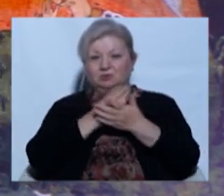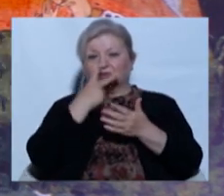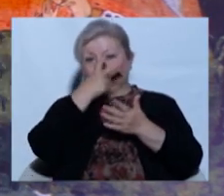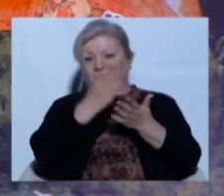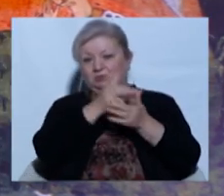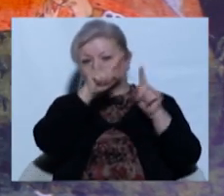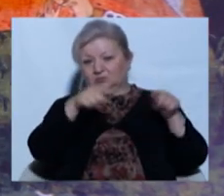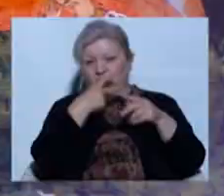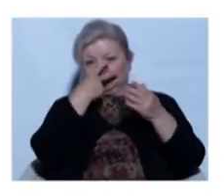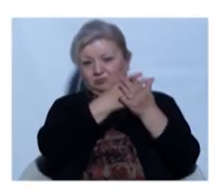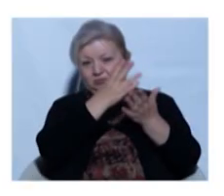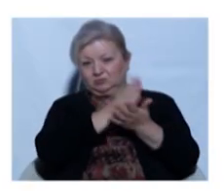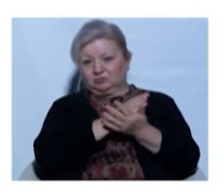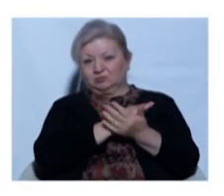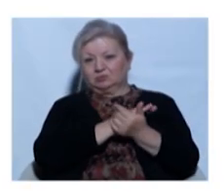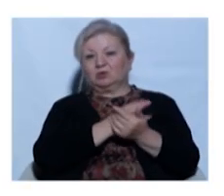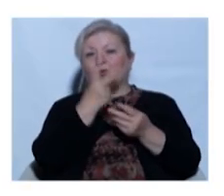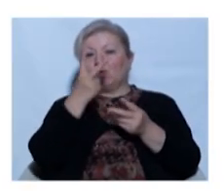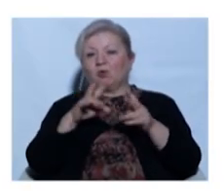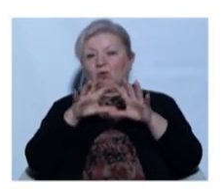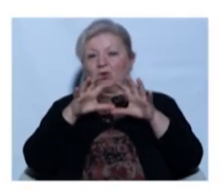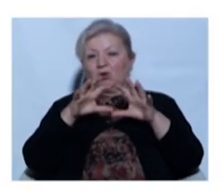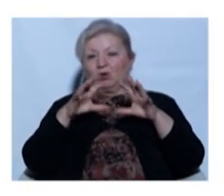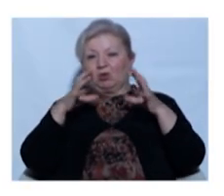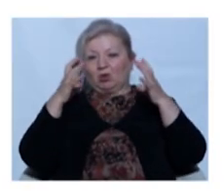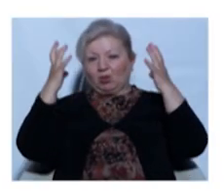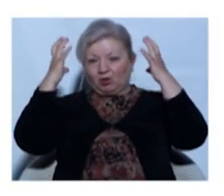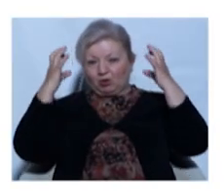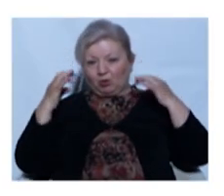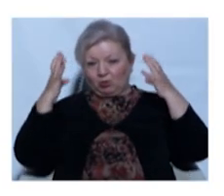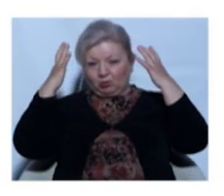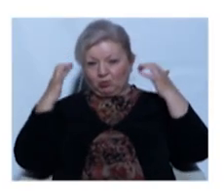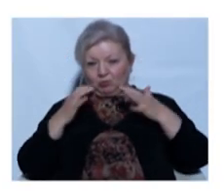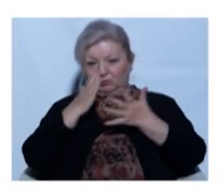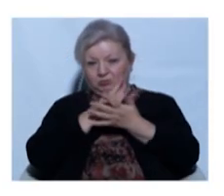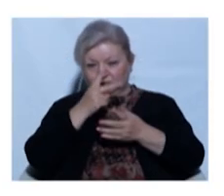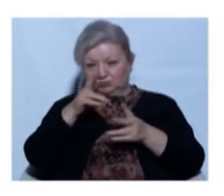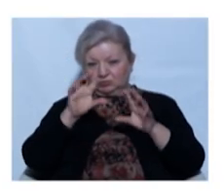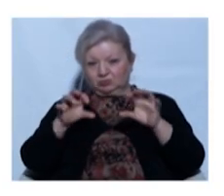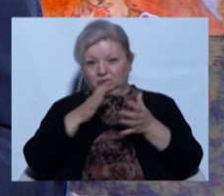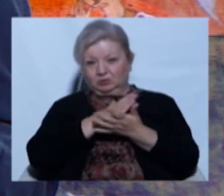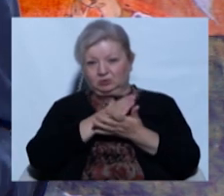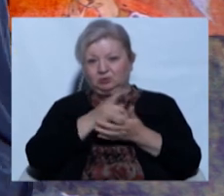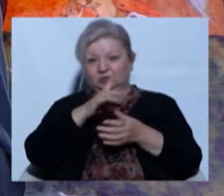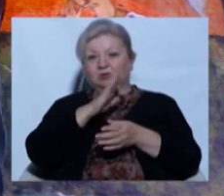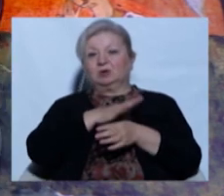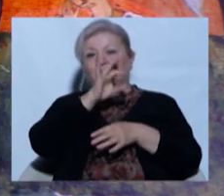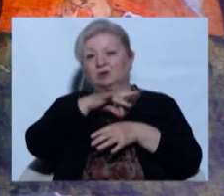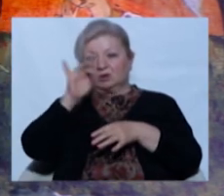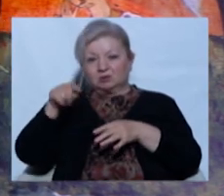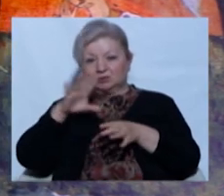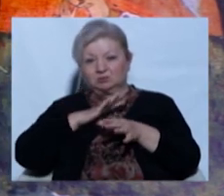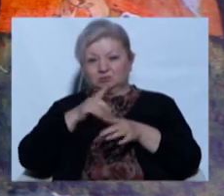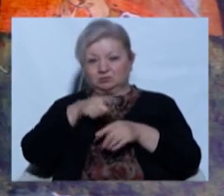რომ ორი ლომი არის განსახიერებული, და წმინდა გიორგი, რომელიც ითვლება რელიგიურად საქართველოს